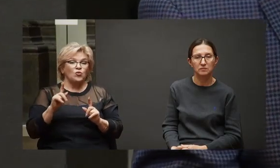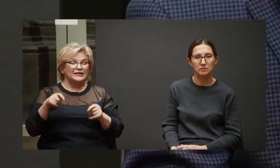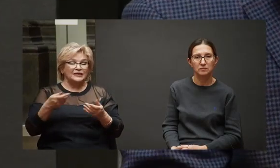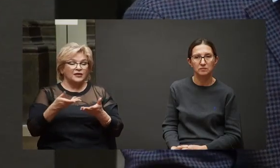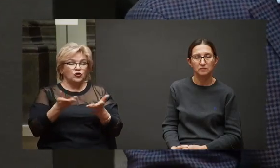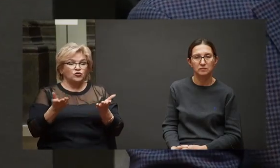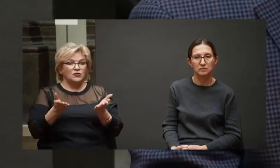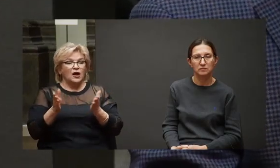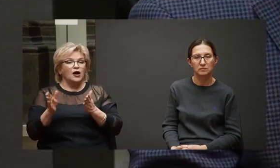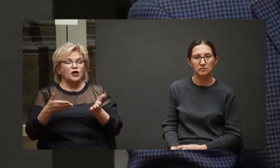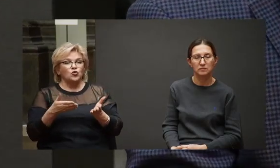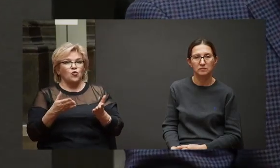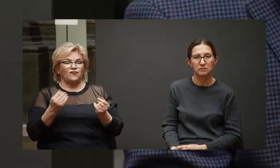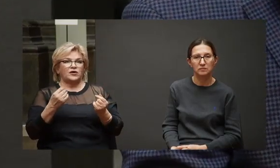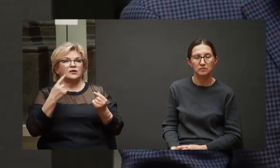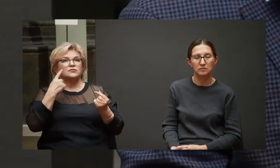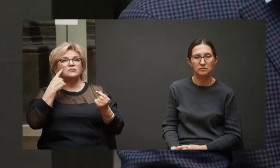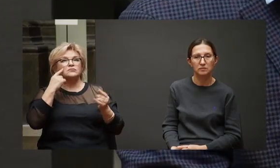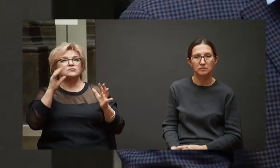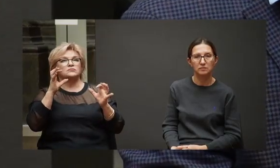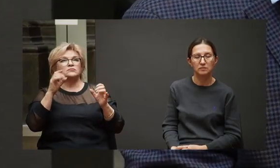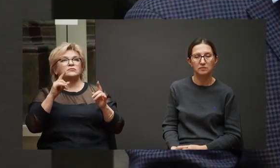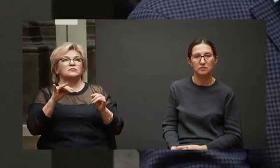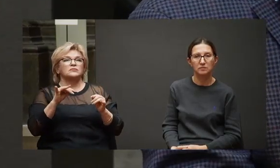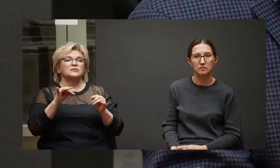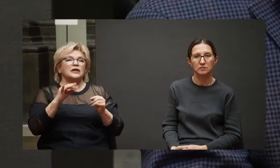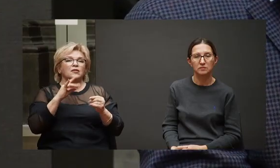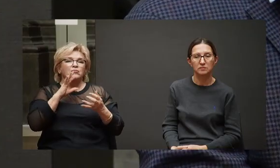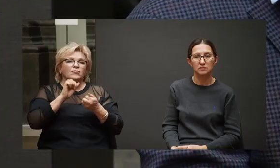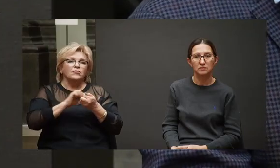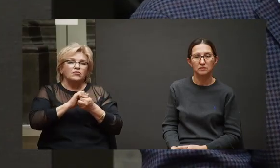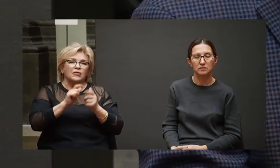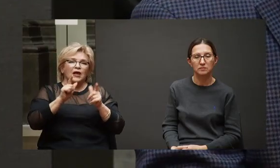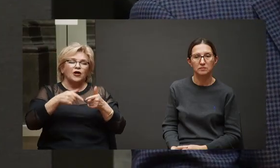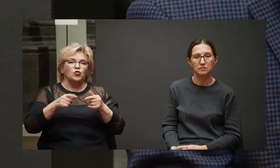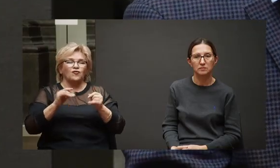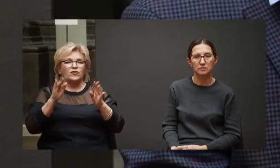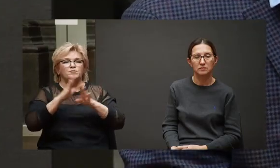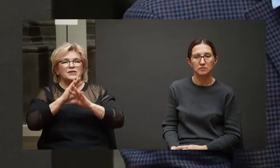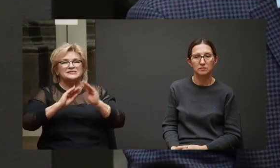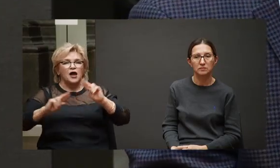вам готовой картинки, не разжевывает пейзаж,